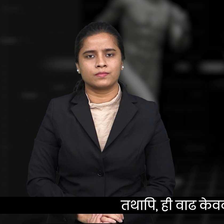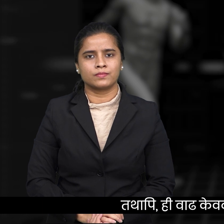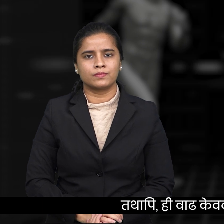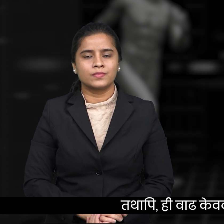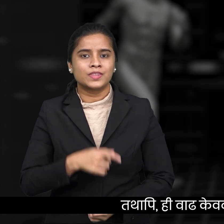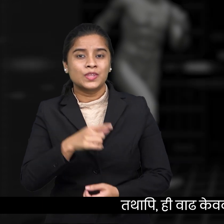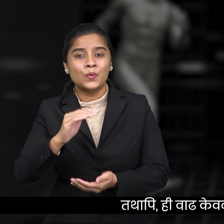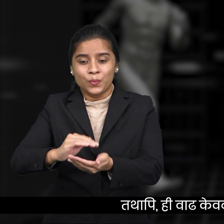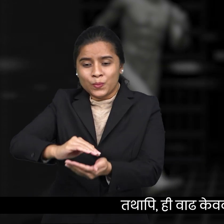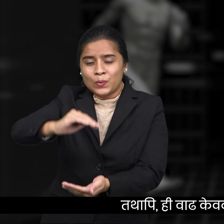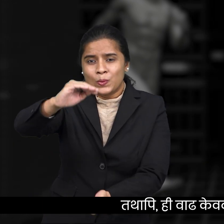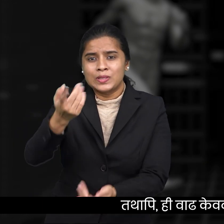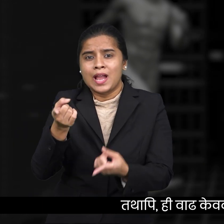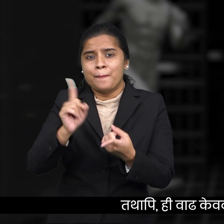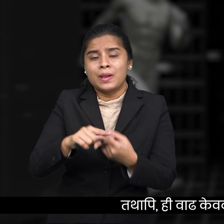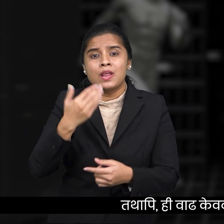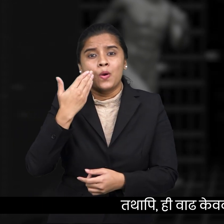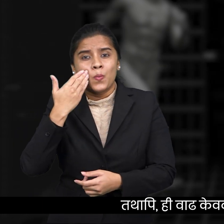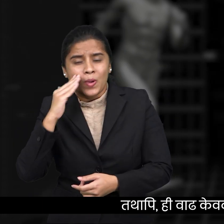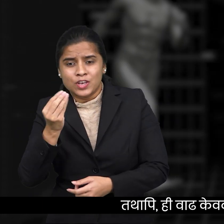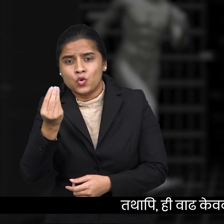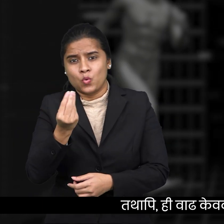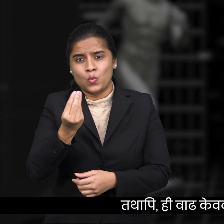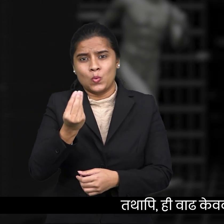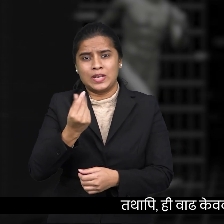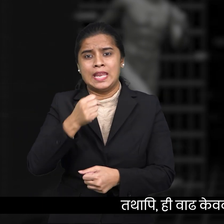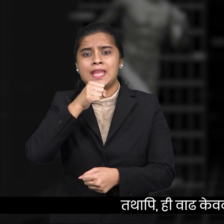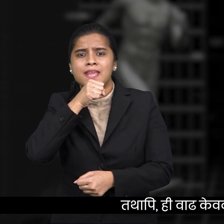तथापि ही वाढ केवळ एका विशिष्ट वयापर्यंतच होते.